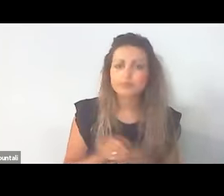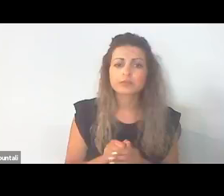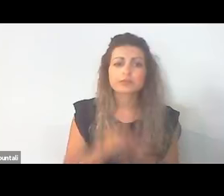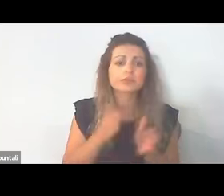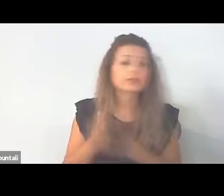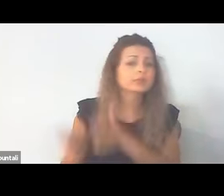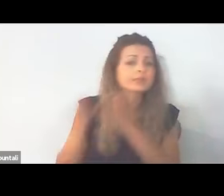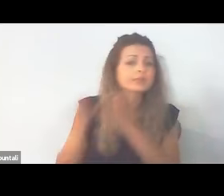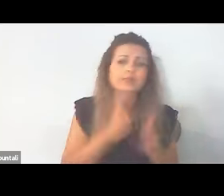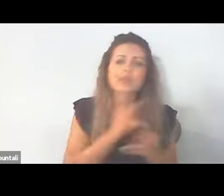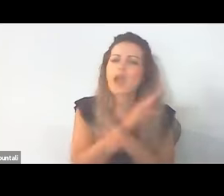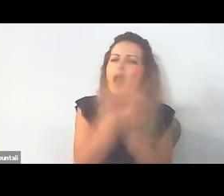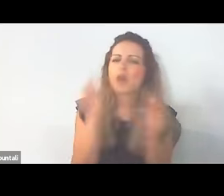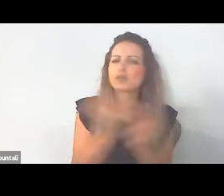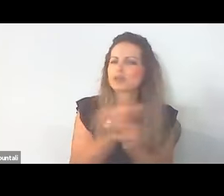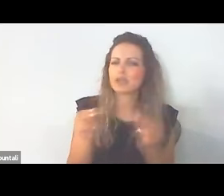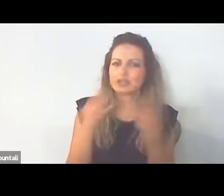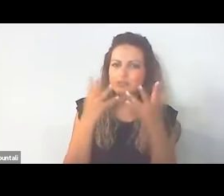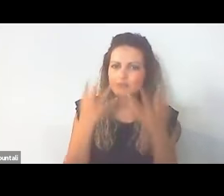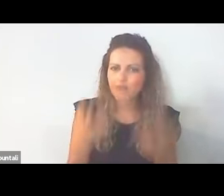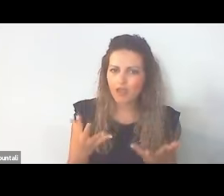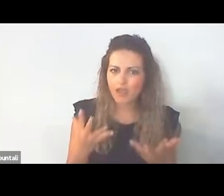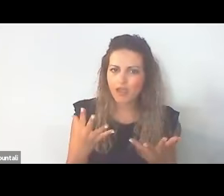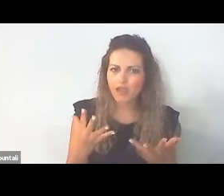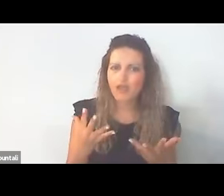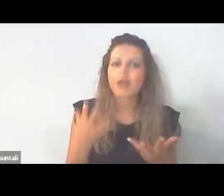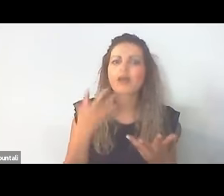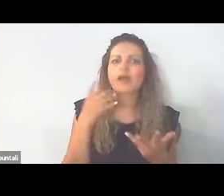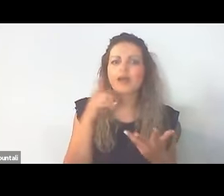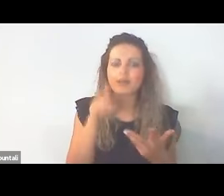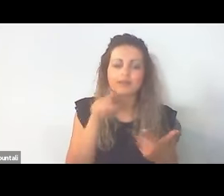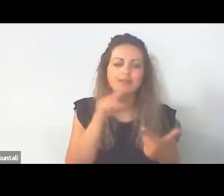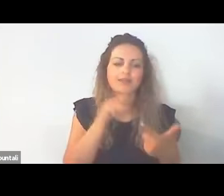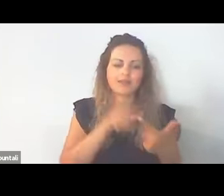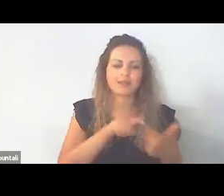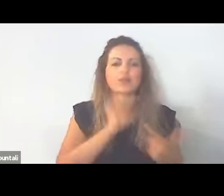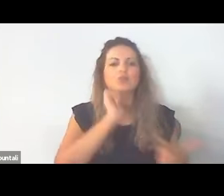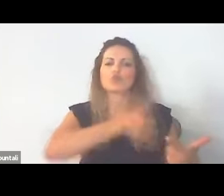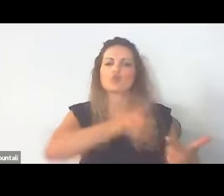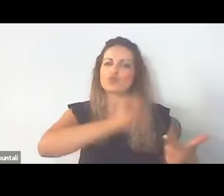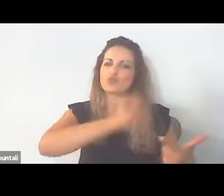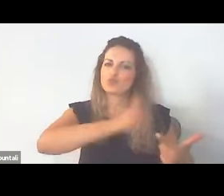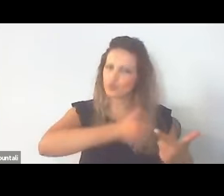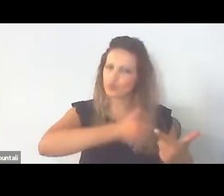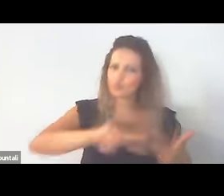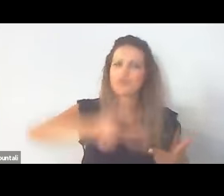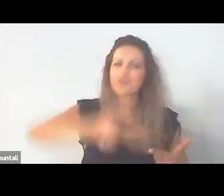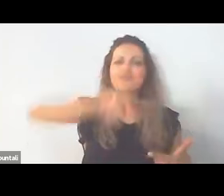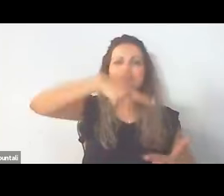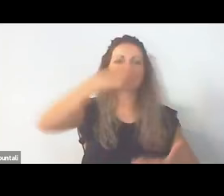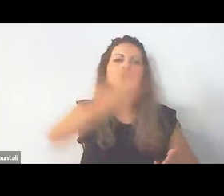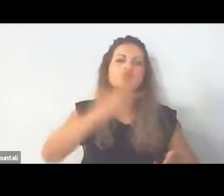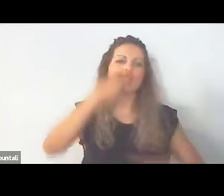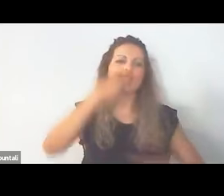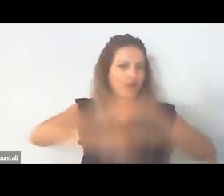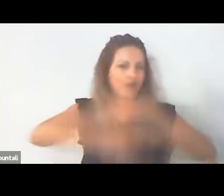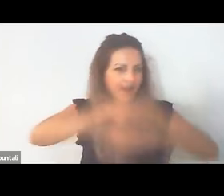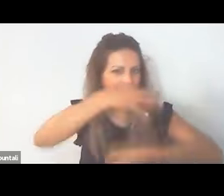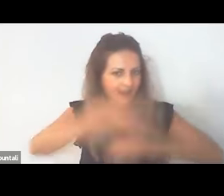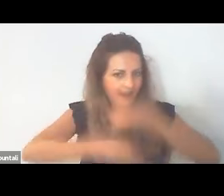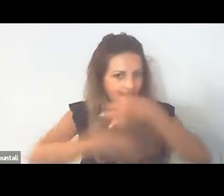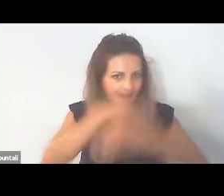Οπότε αυτό με οδηγεί στο δεύτερο κομμάτι, που θεωρώ ότι είναι πολύ σημαντικό να αναφέρω ως μια κορυφαία στιγμή του